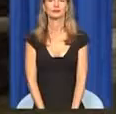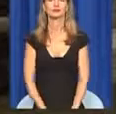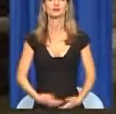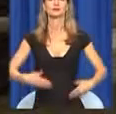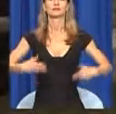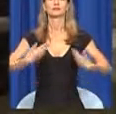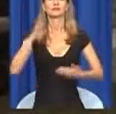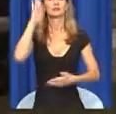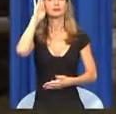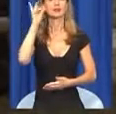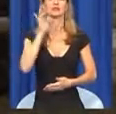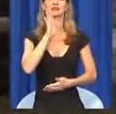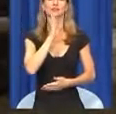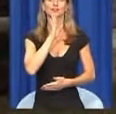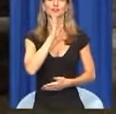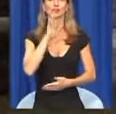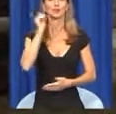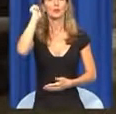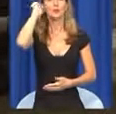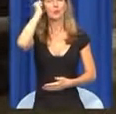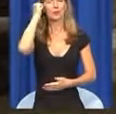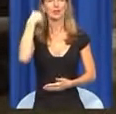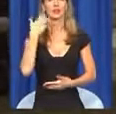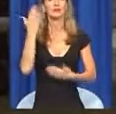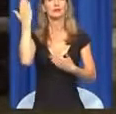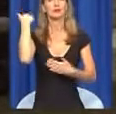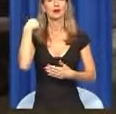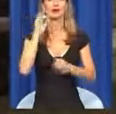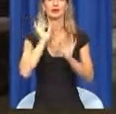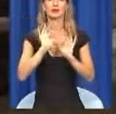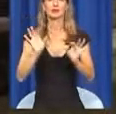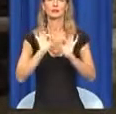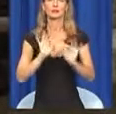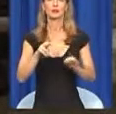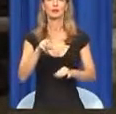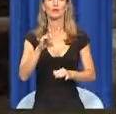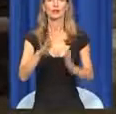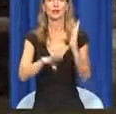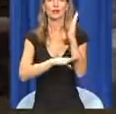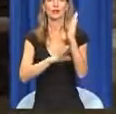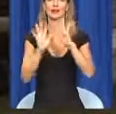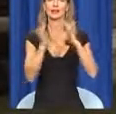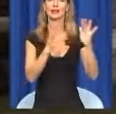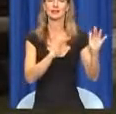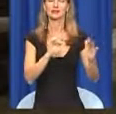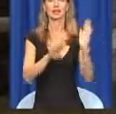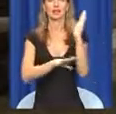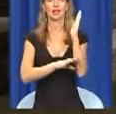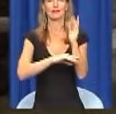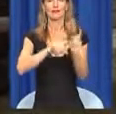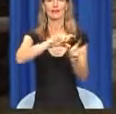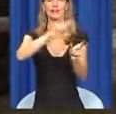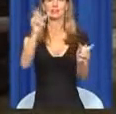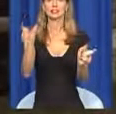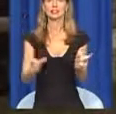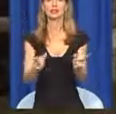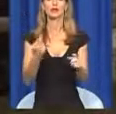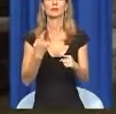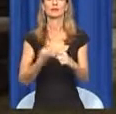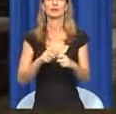Привіт, хлопчики та дівчатка! Пам'ятаєте, я вам минулого разу розповідала про дерево ліс і дерево веселку? Так